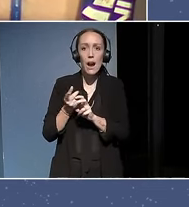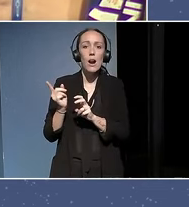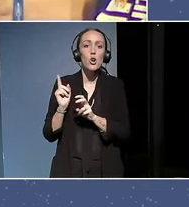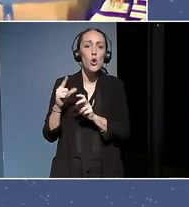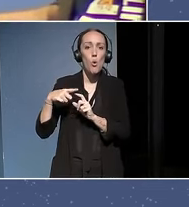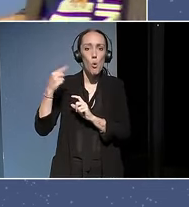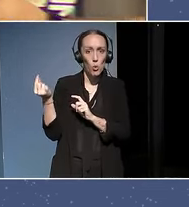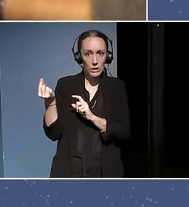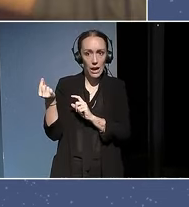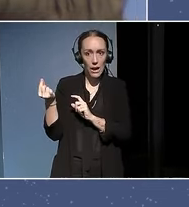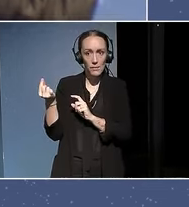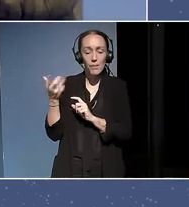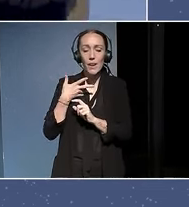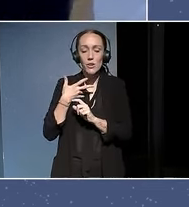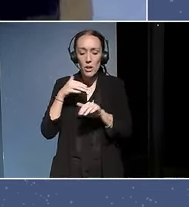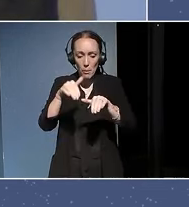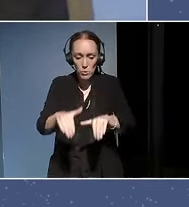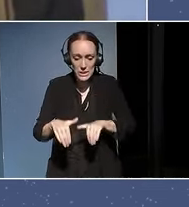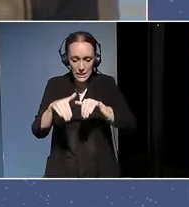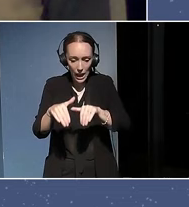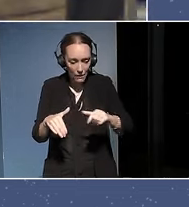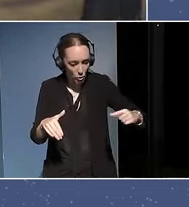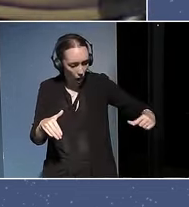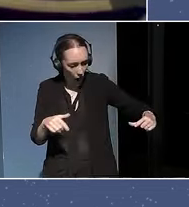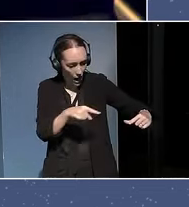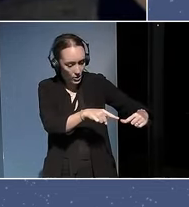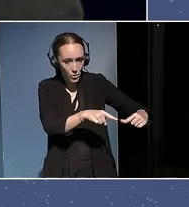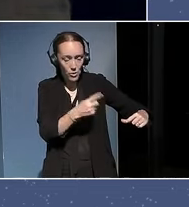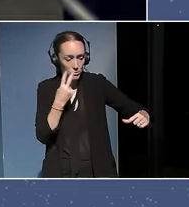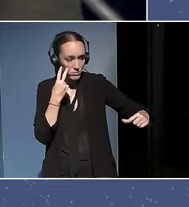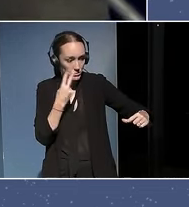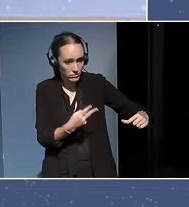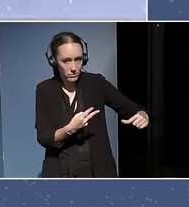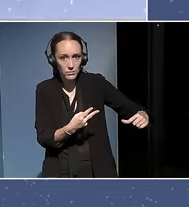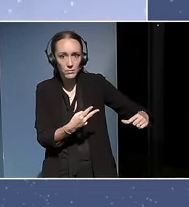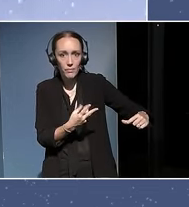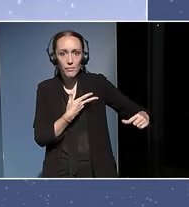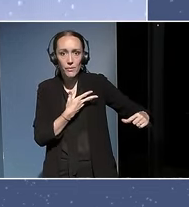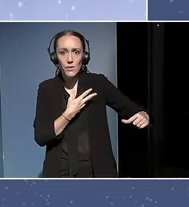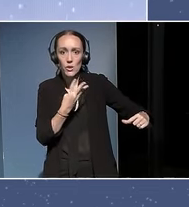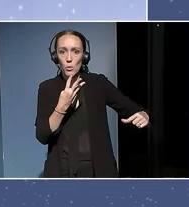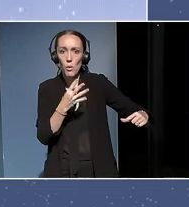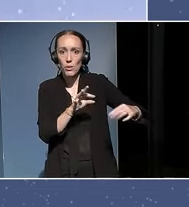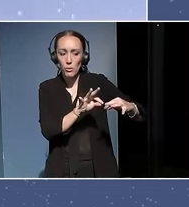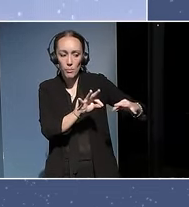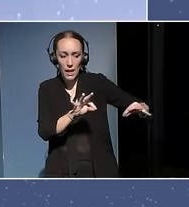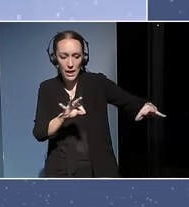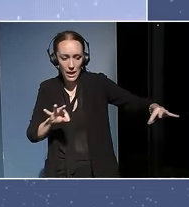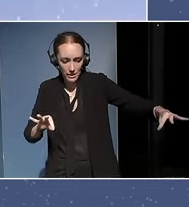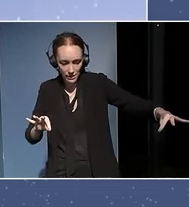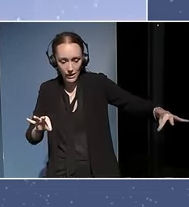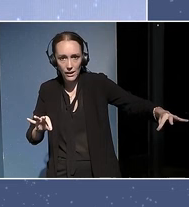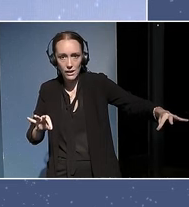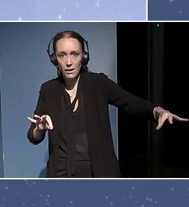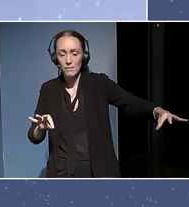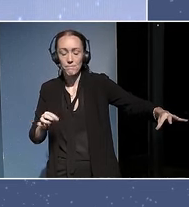proprio nell'angolo dello scavo Cioè a un certo punto ci siamo ritrovati 4 m 5 m di roccia sopra fra di noi